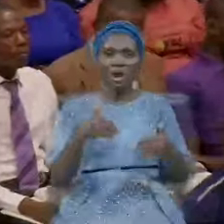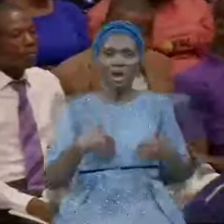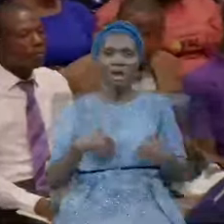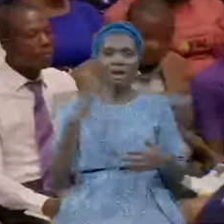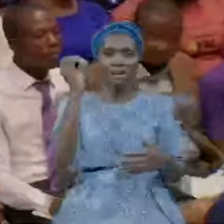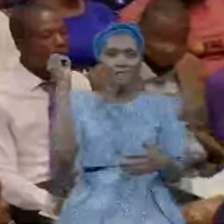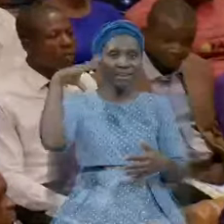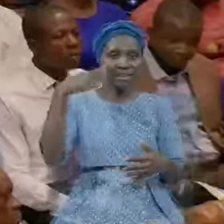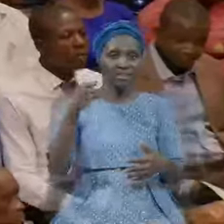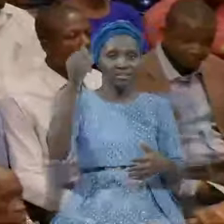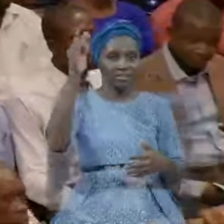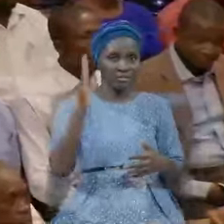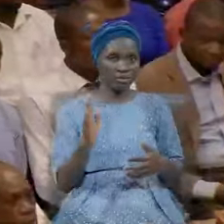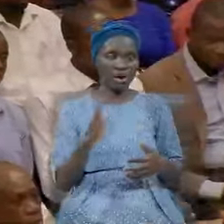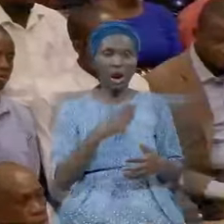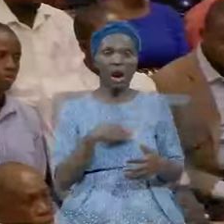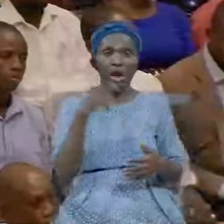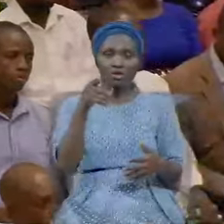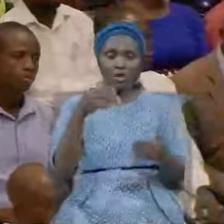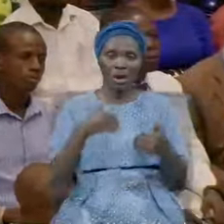Dieu et